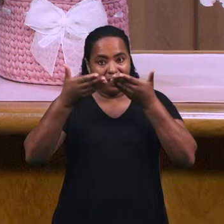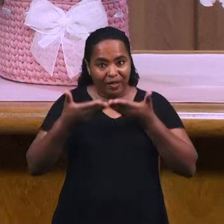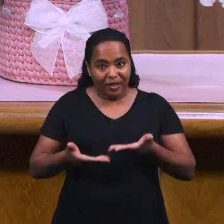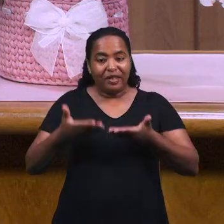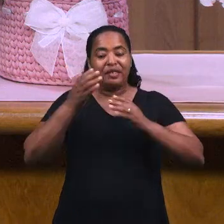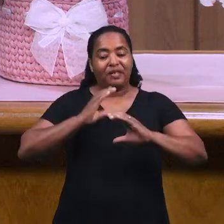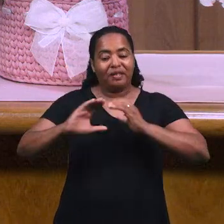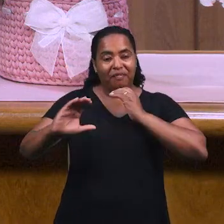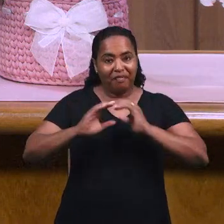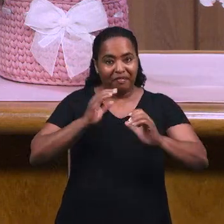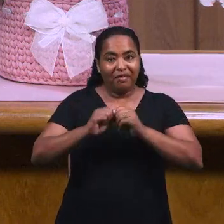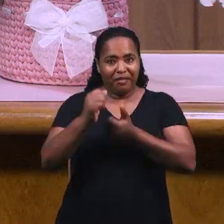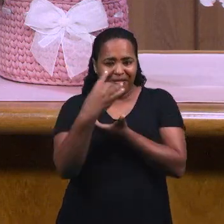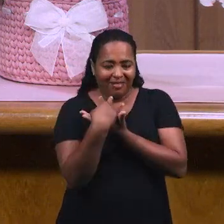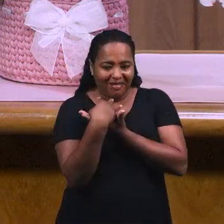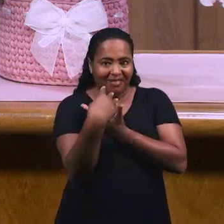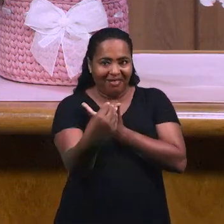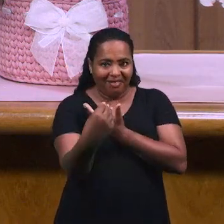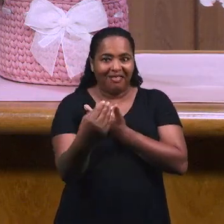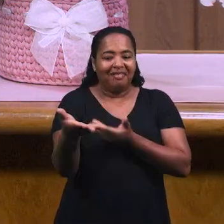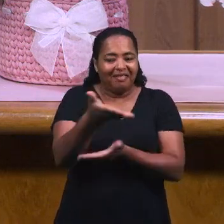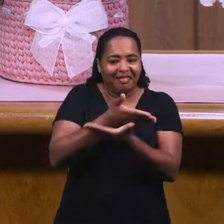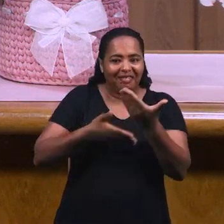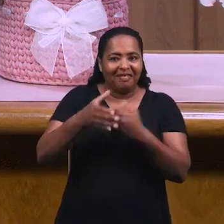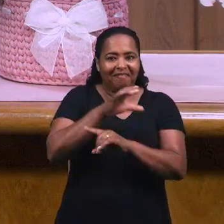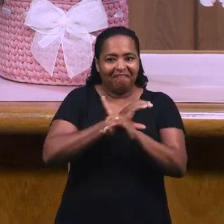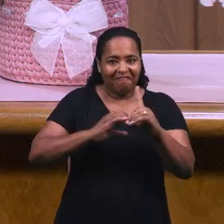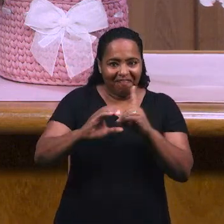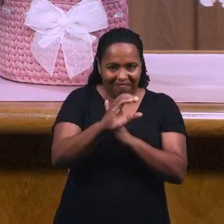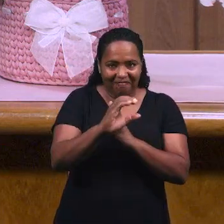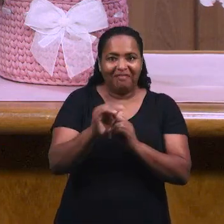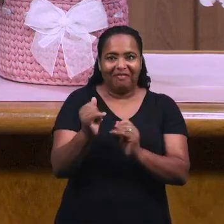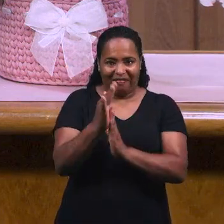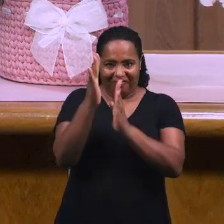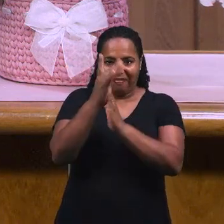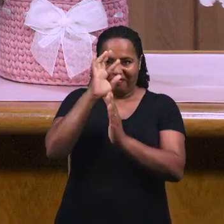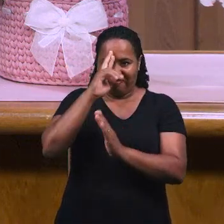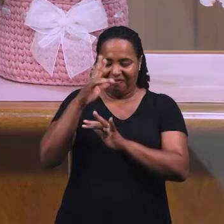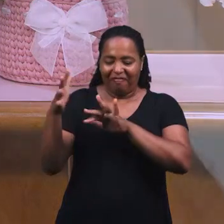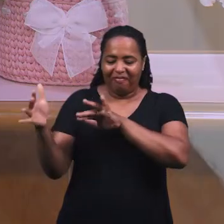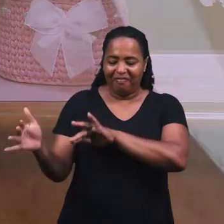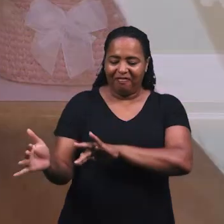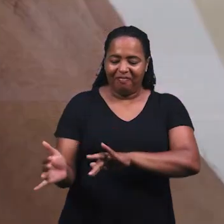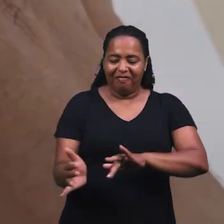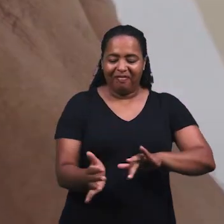ici encore, vous inviter à participer de ce culte. Nous allons louer le Seigneur avec un chant.